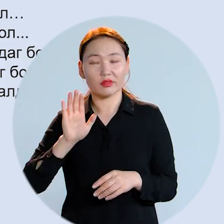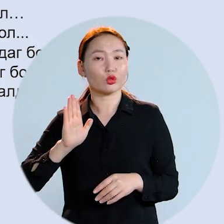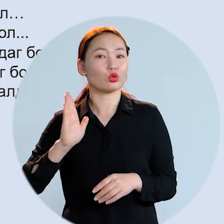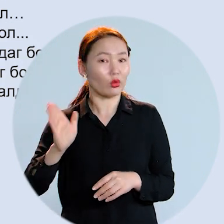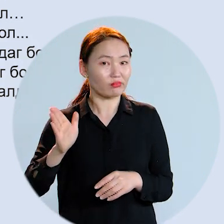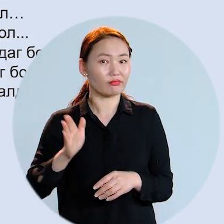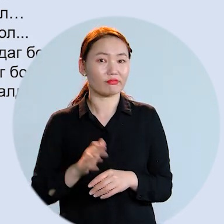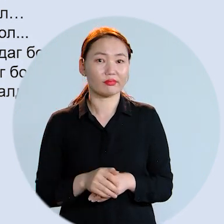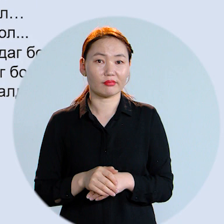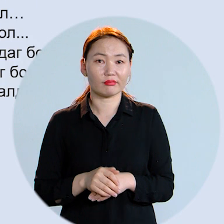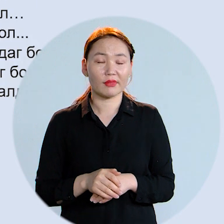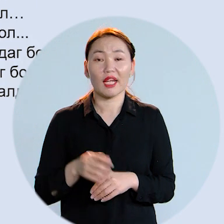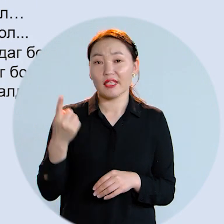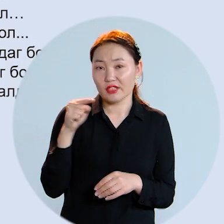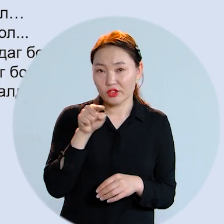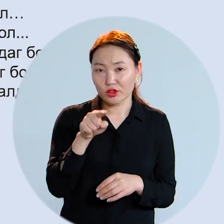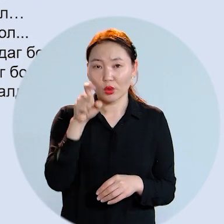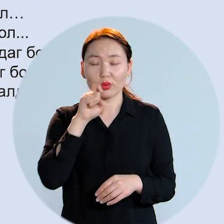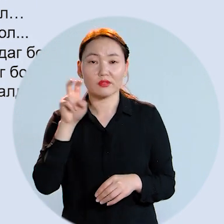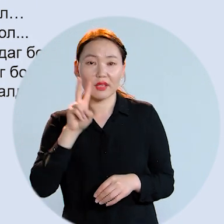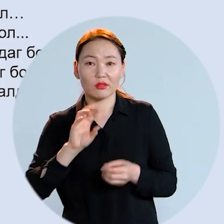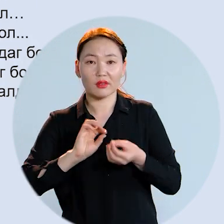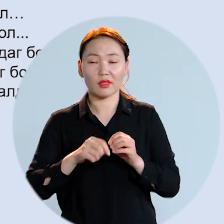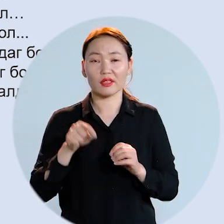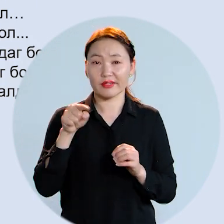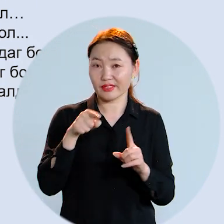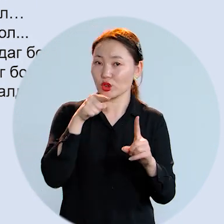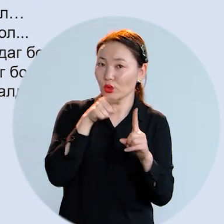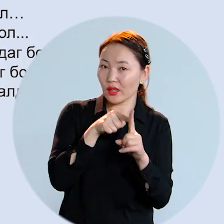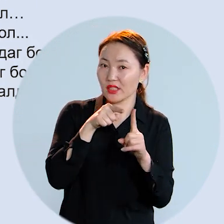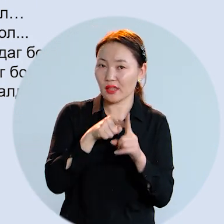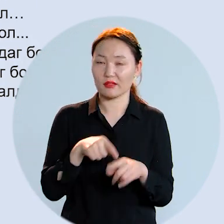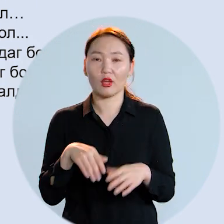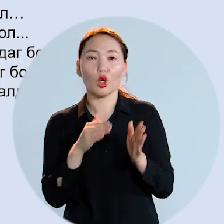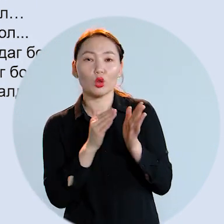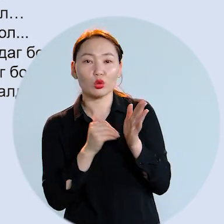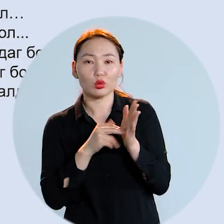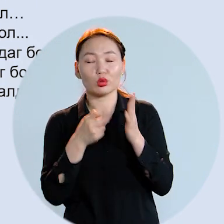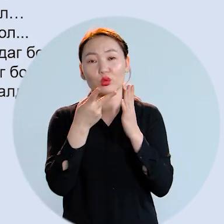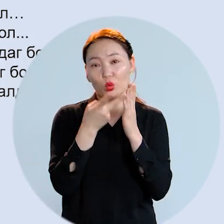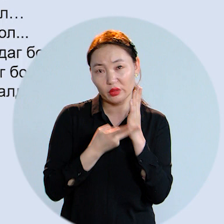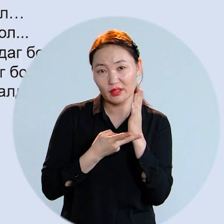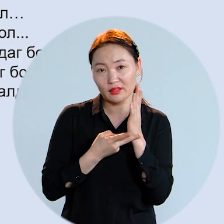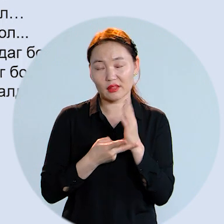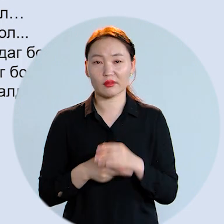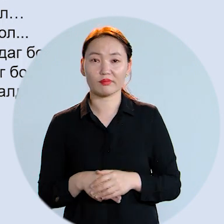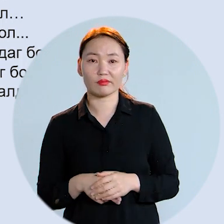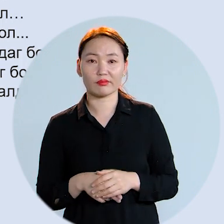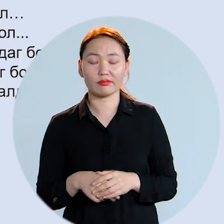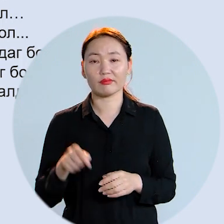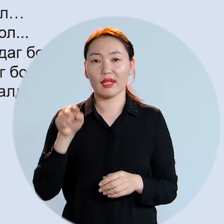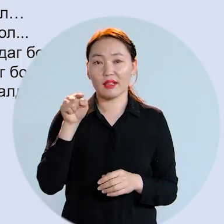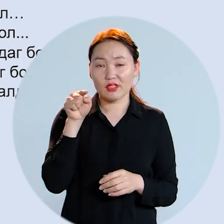хүсээгүй хийлгэх гэж тулгын шаарддаг. Чамайг дутуу үнэлж үлтоодог. Чамайг хараат байлгах гэж өмчилж